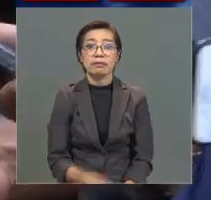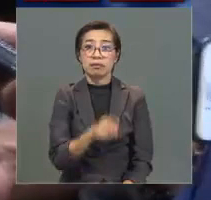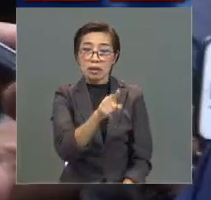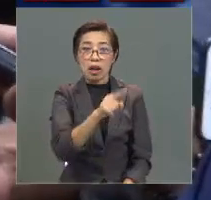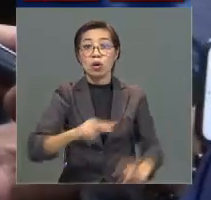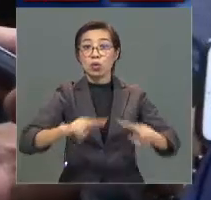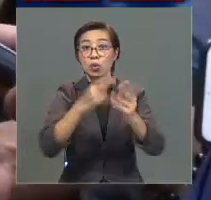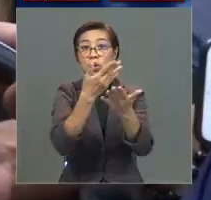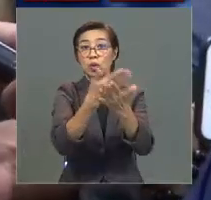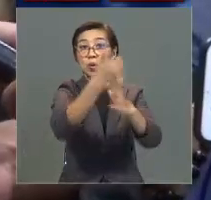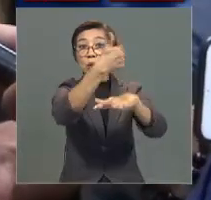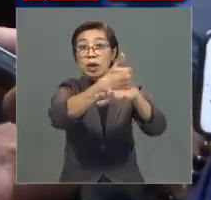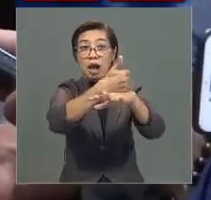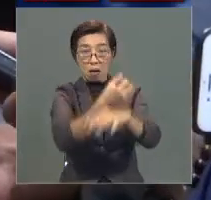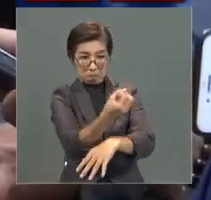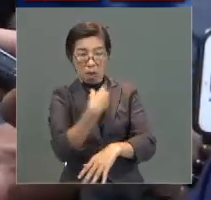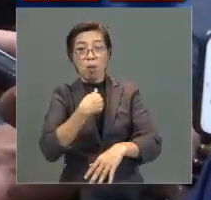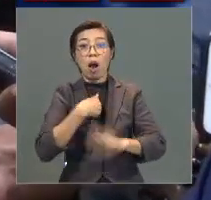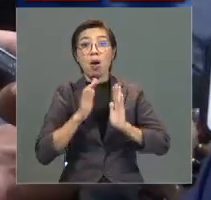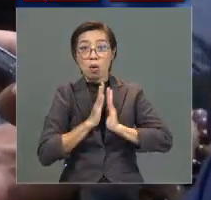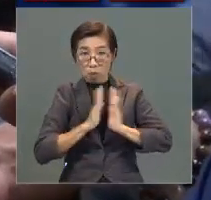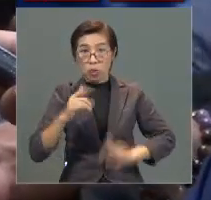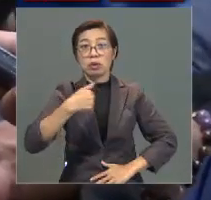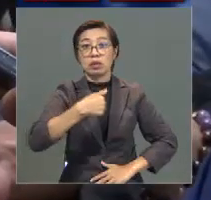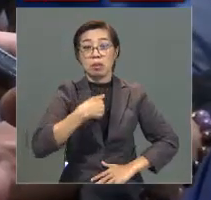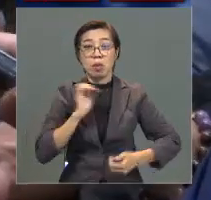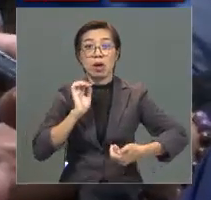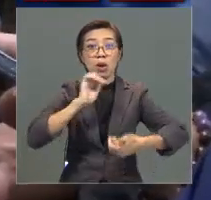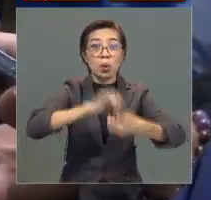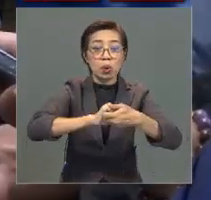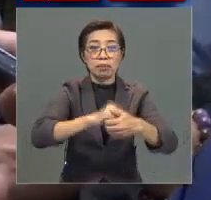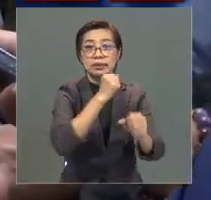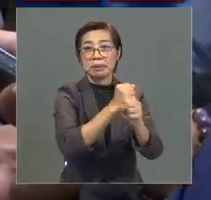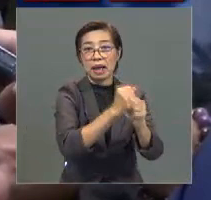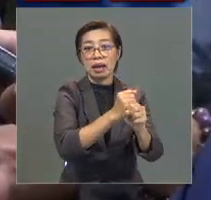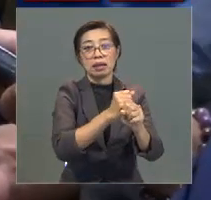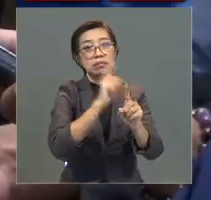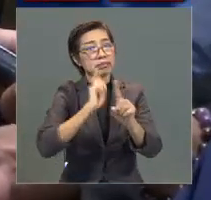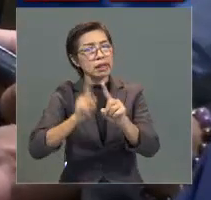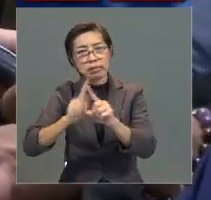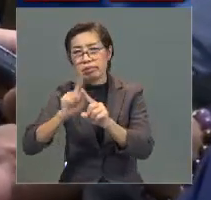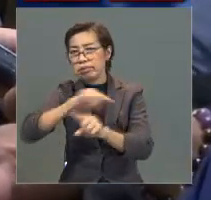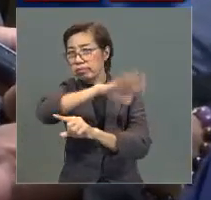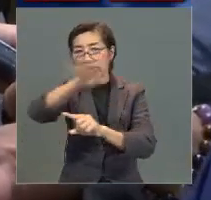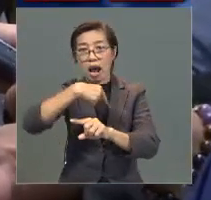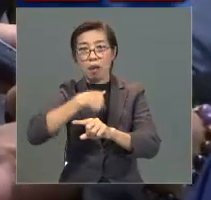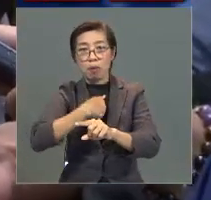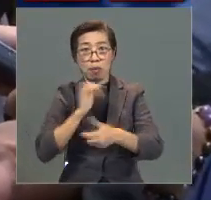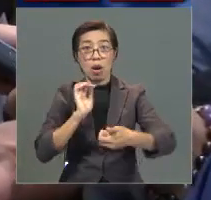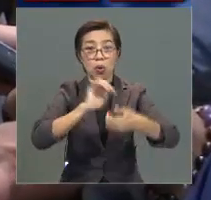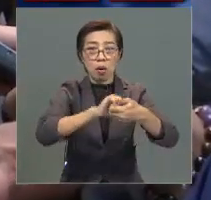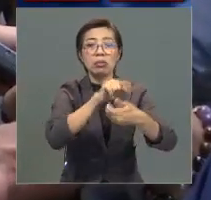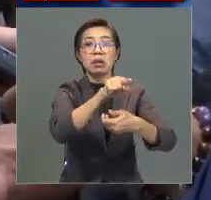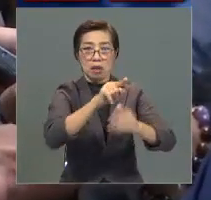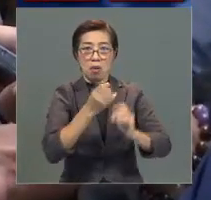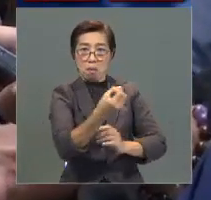ก็ยังขอบคุณผมซะด้วยซ้ำที่ผมให้ความร่วมมือนะครับในทุกเรื่องทุกประเด็นนะครับ